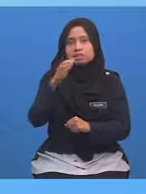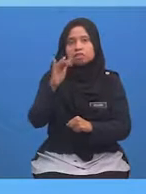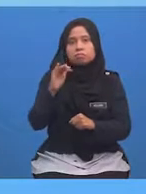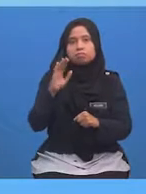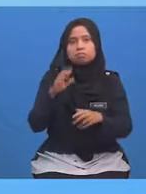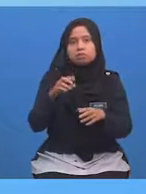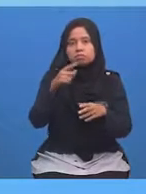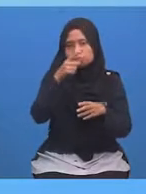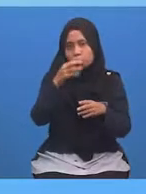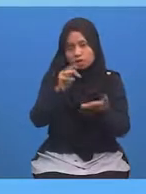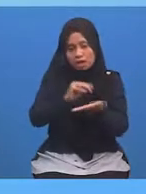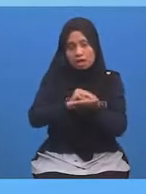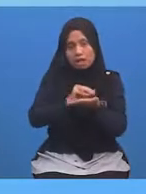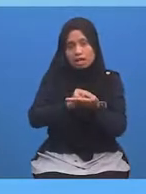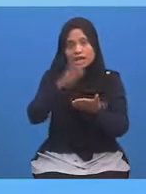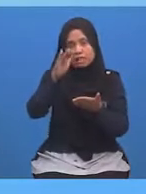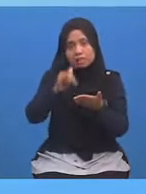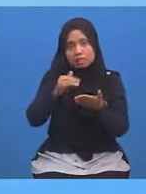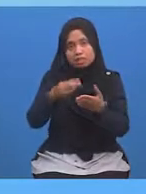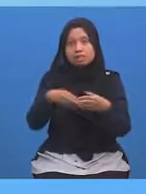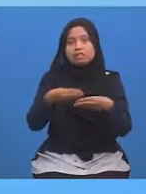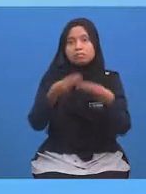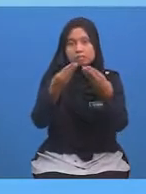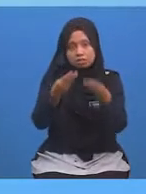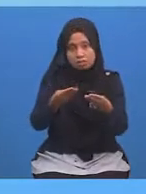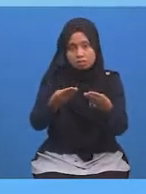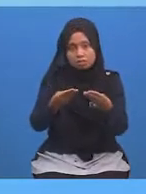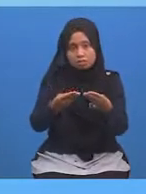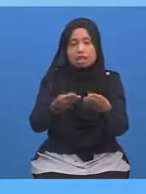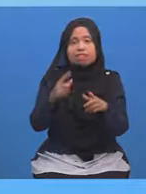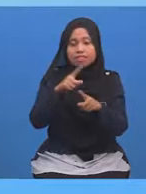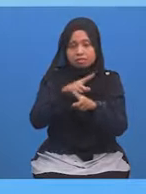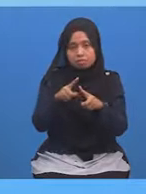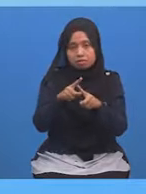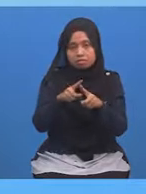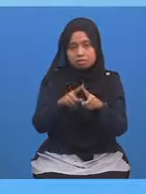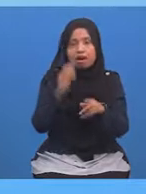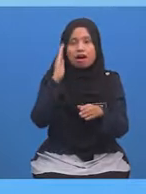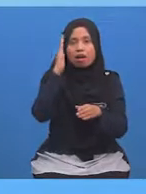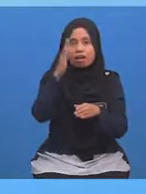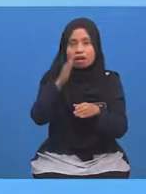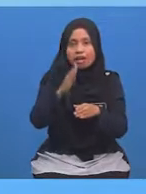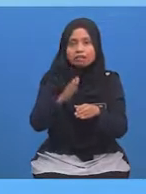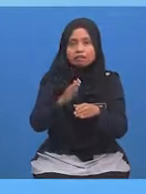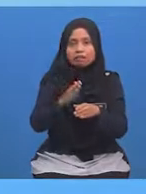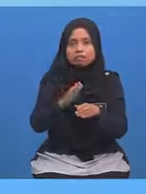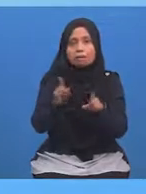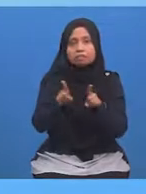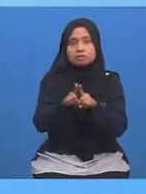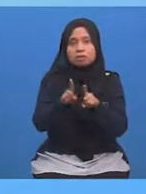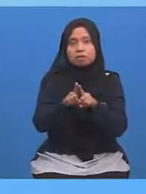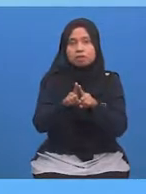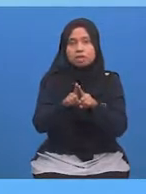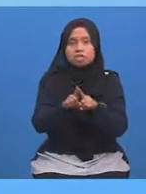melibatkan jumlah modal yang disumbangkan, tetapi akan melibatkan